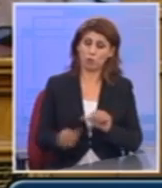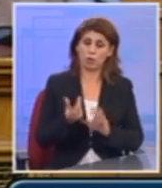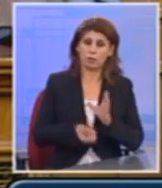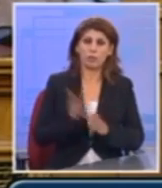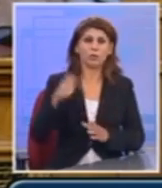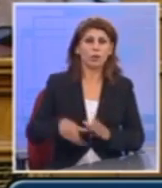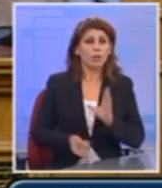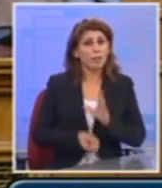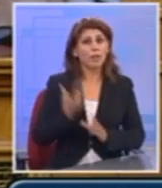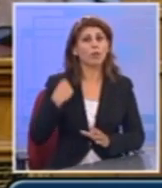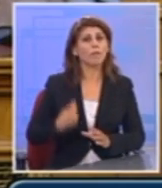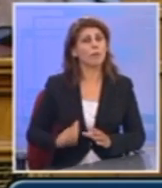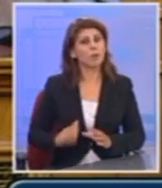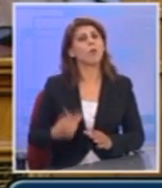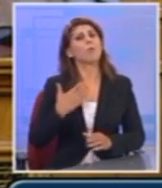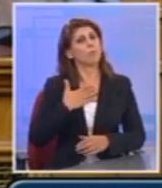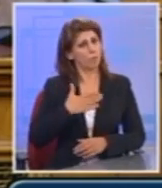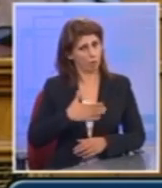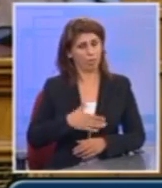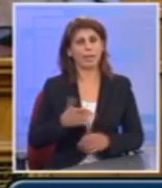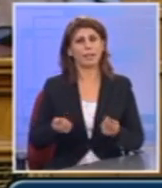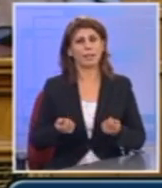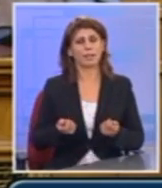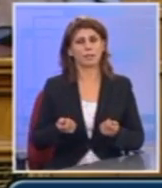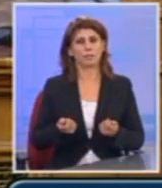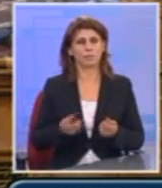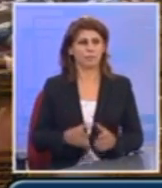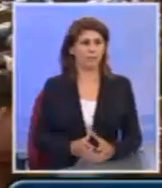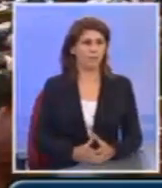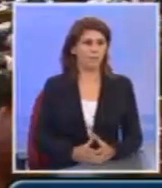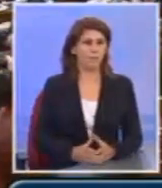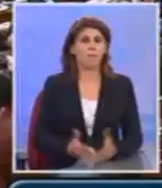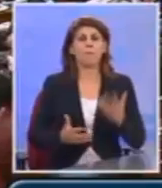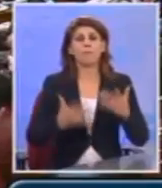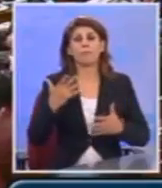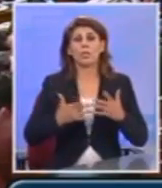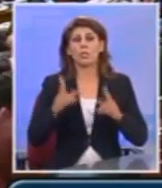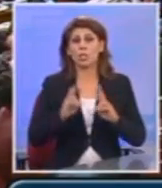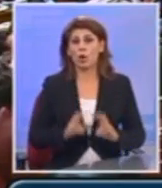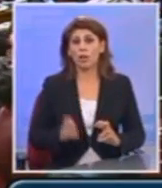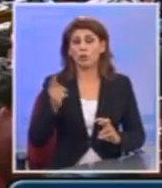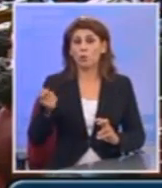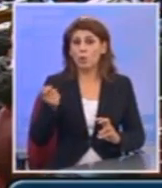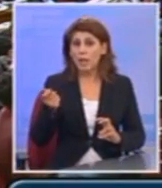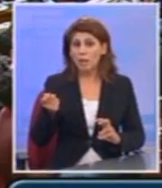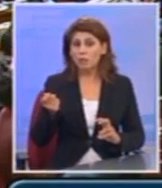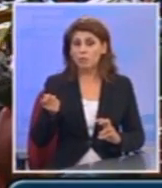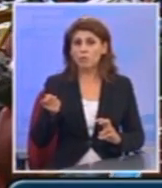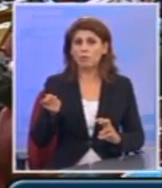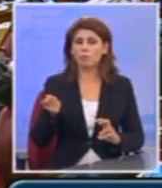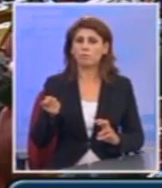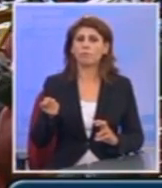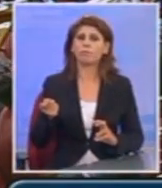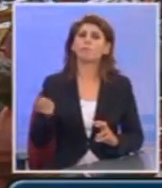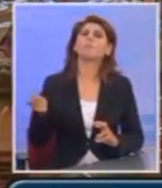νέα δήμαρχο που θέλει να κάνει και την λογιστικό έλεγχο του χρέους και στην